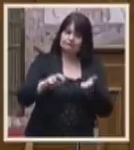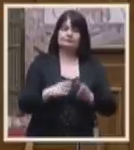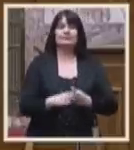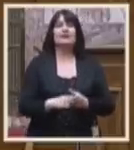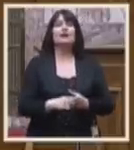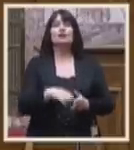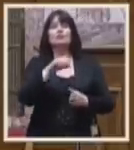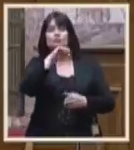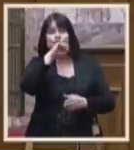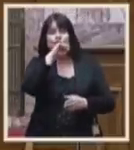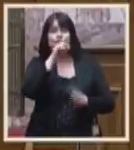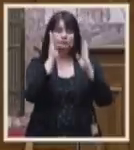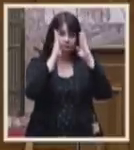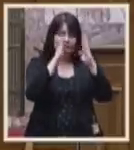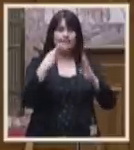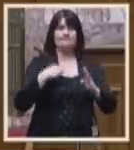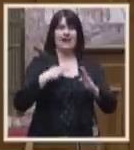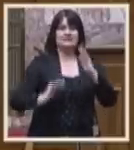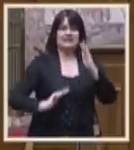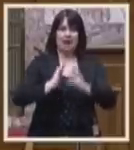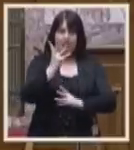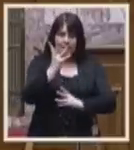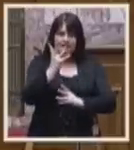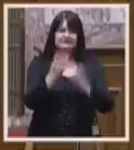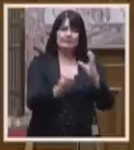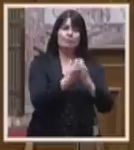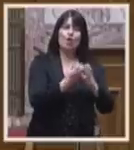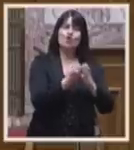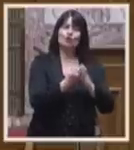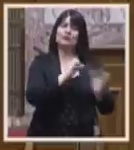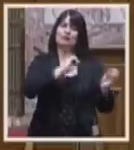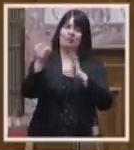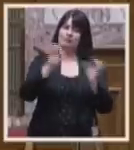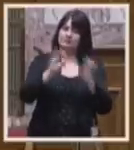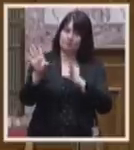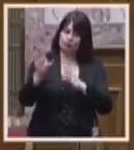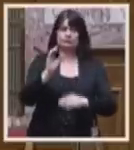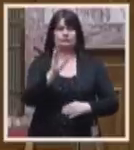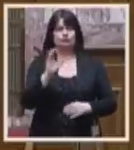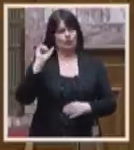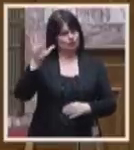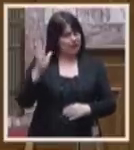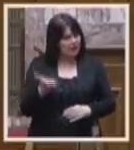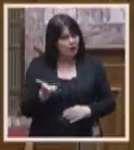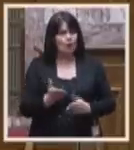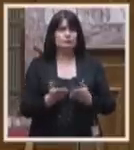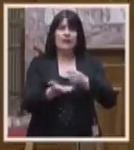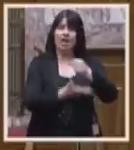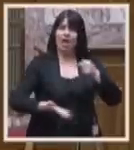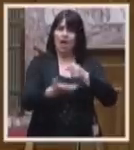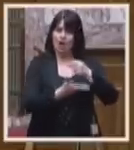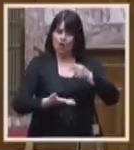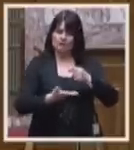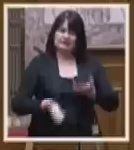πράσινη ανάπτυξη, την παραγωγή εξαγωγικών προϊόντων αιχμής, την στήριξη της αγροτικής